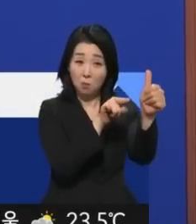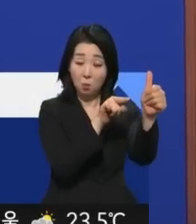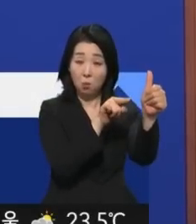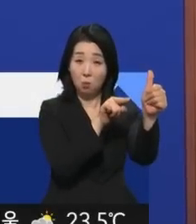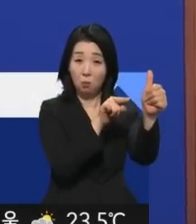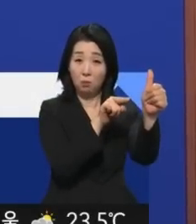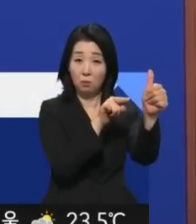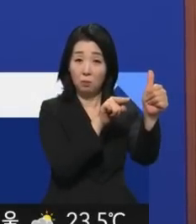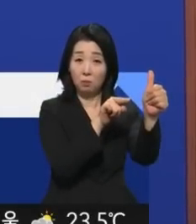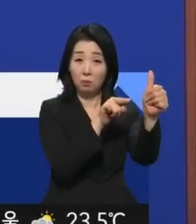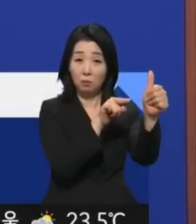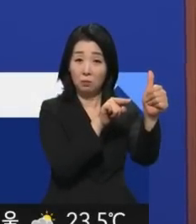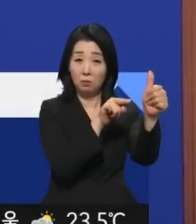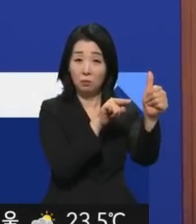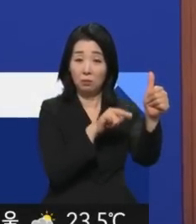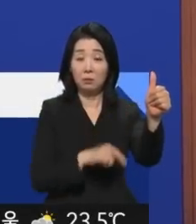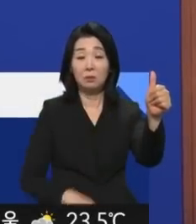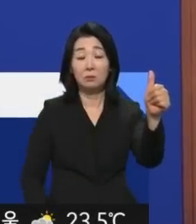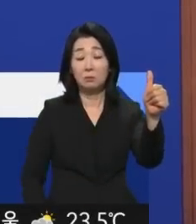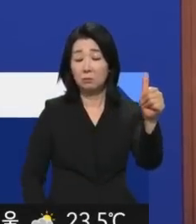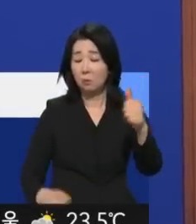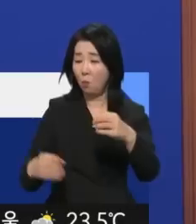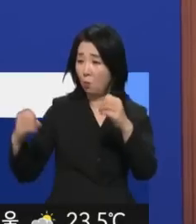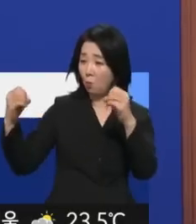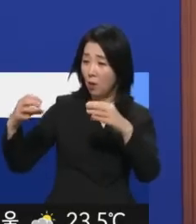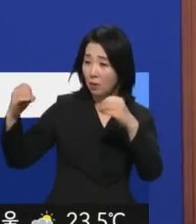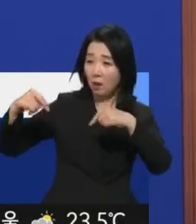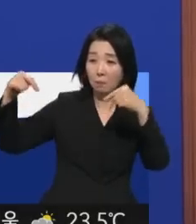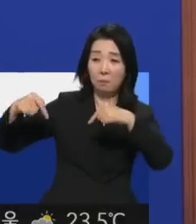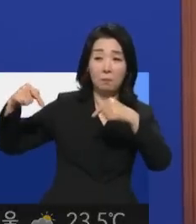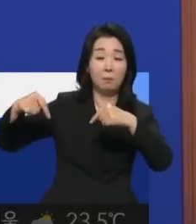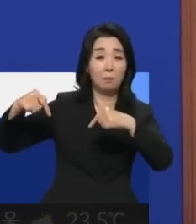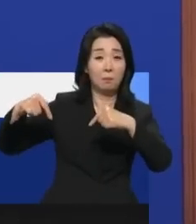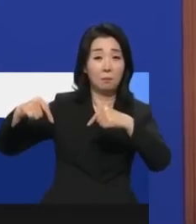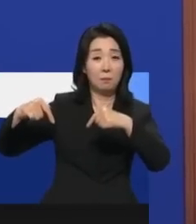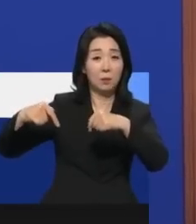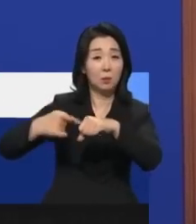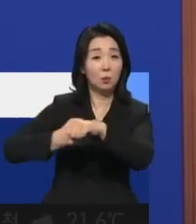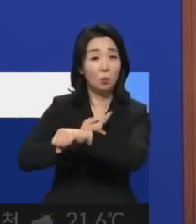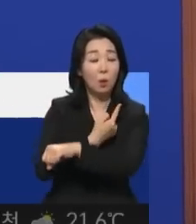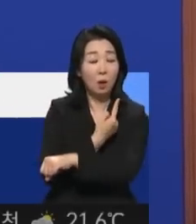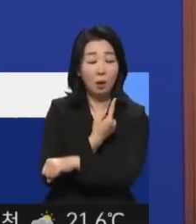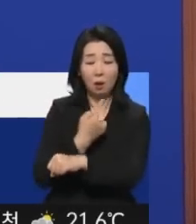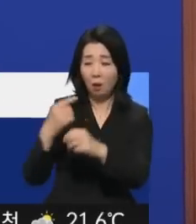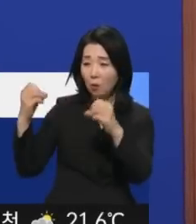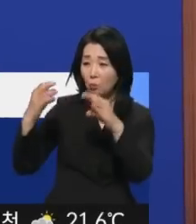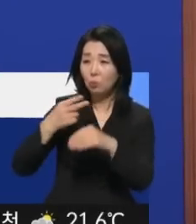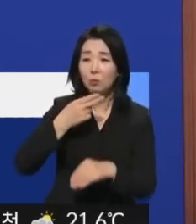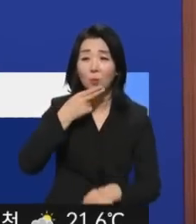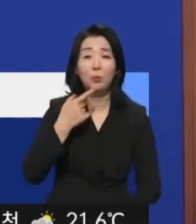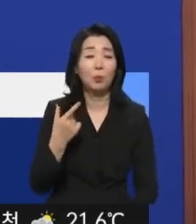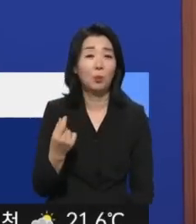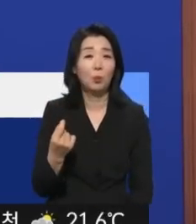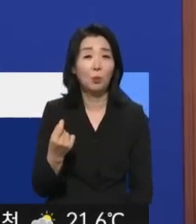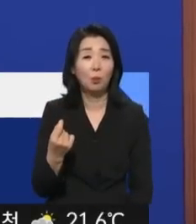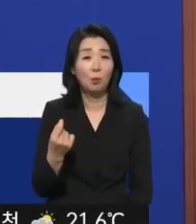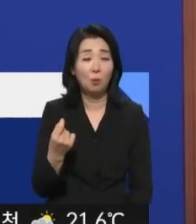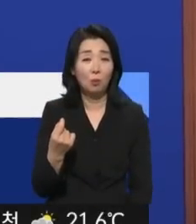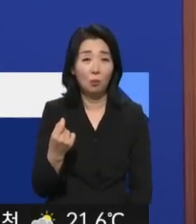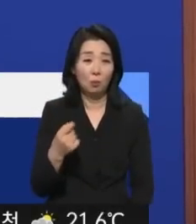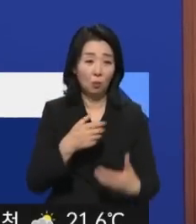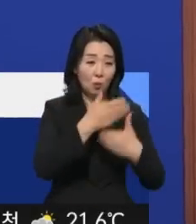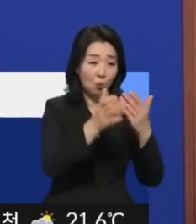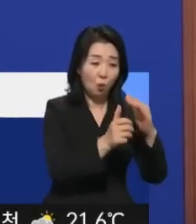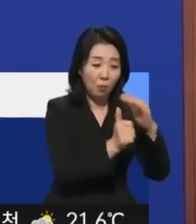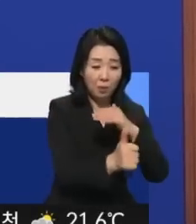대표하고의 어떤 회담이라든지 뭐 기타 논의가 없이